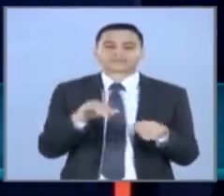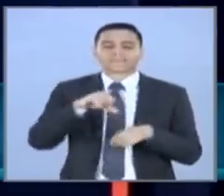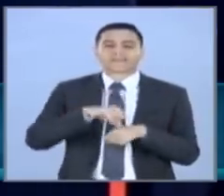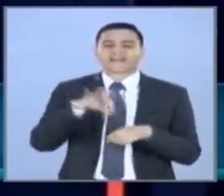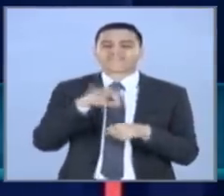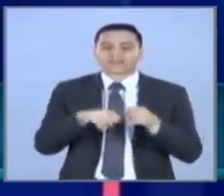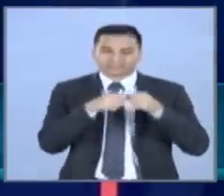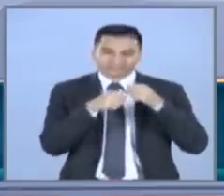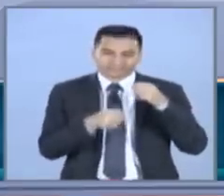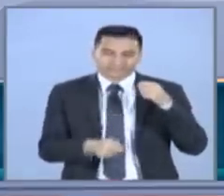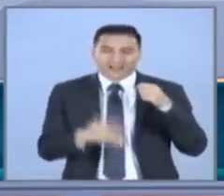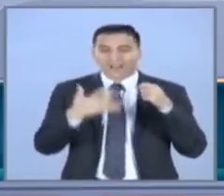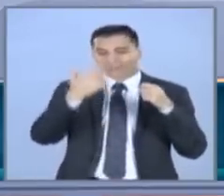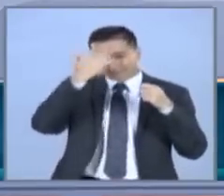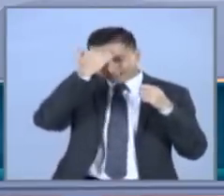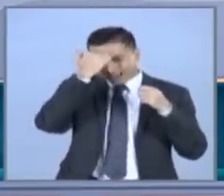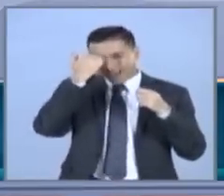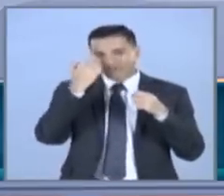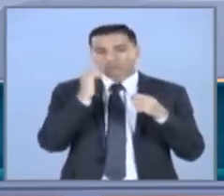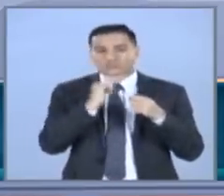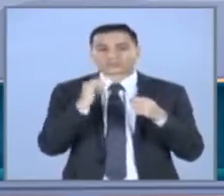اعمق نقطة 5500 متر.